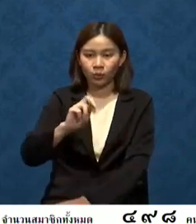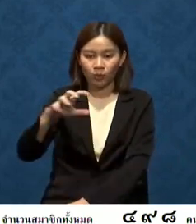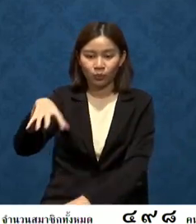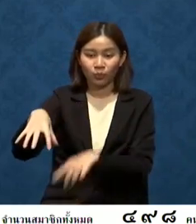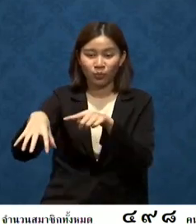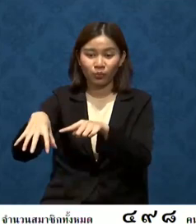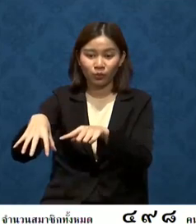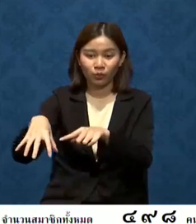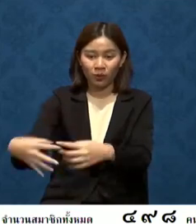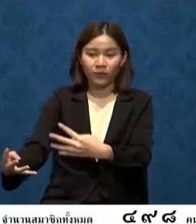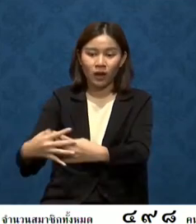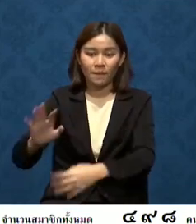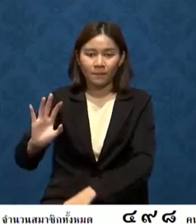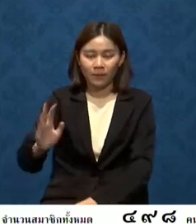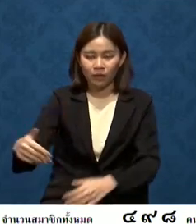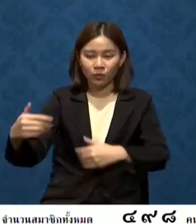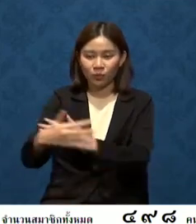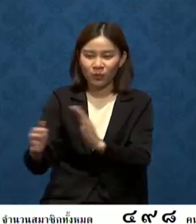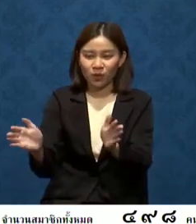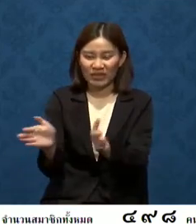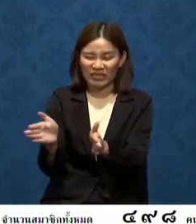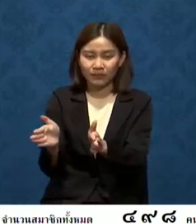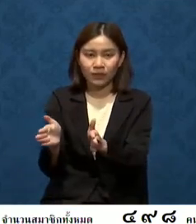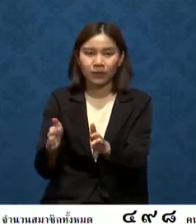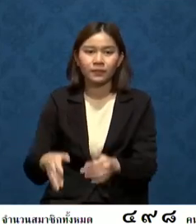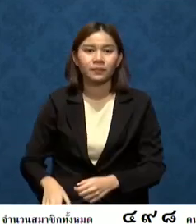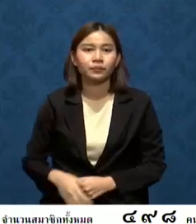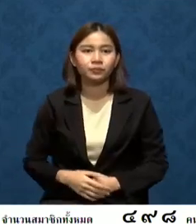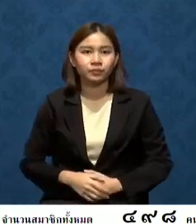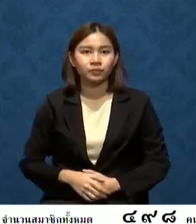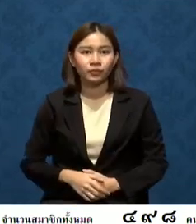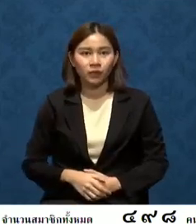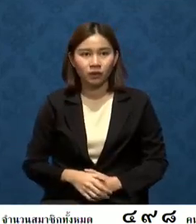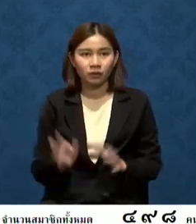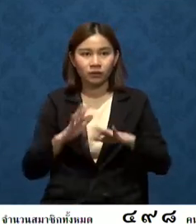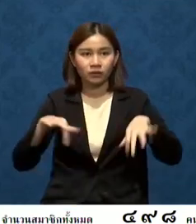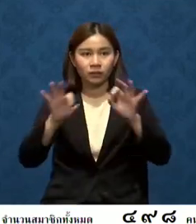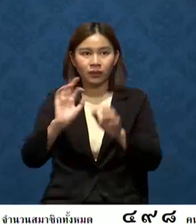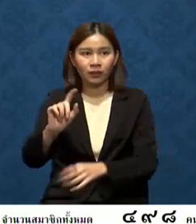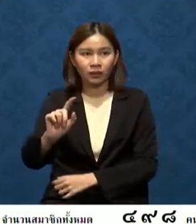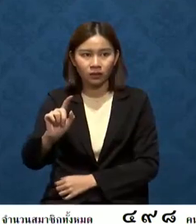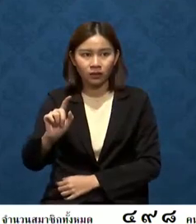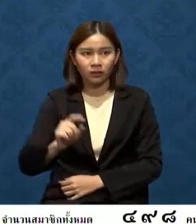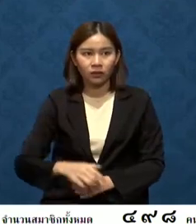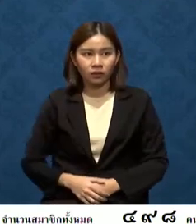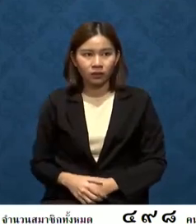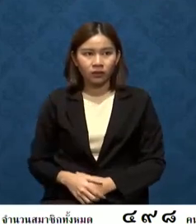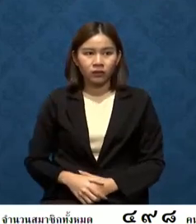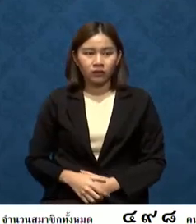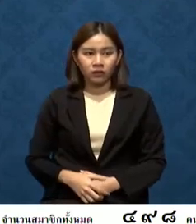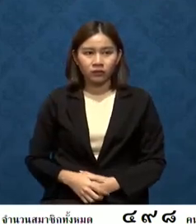ที่สวนพลูในสถานที่แคบๆนะครับโดยเฉพาะอย่างยิ่งถ้าหากว่